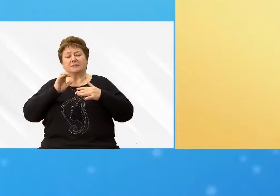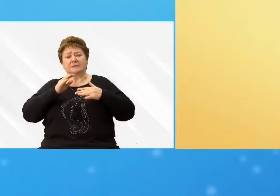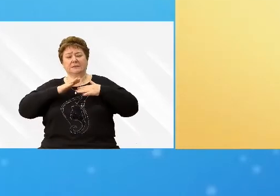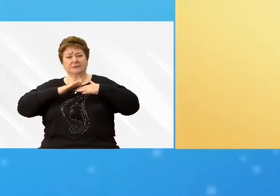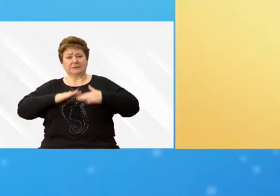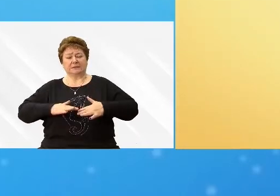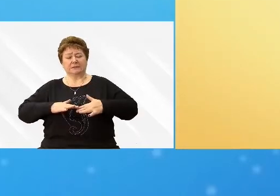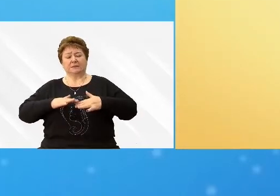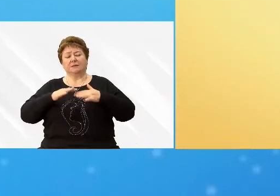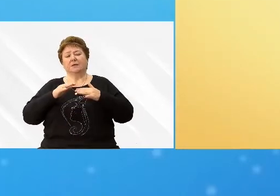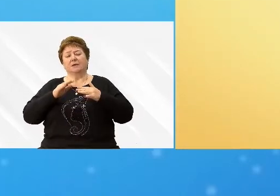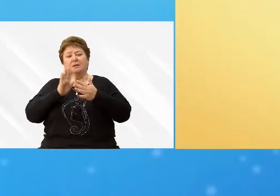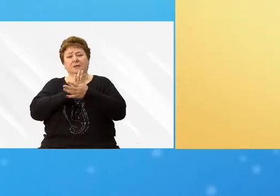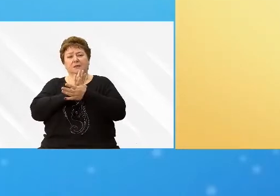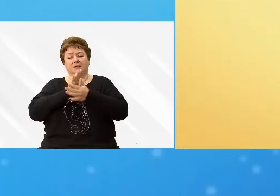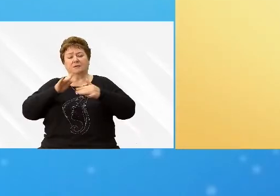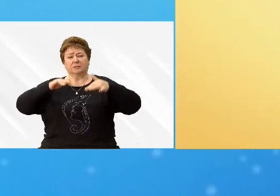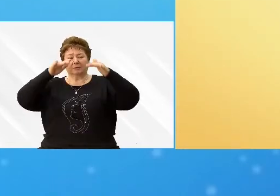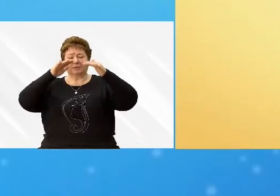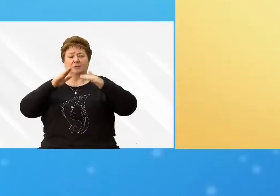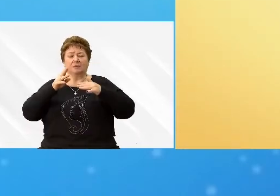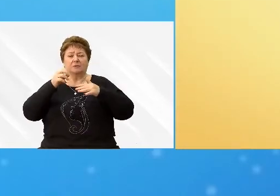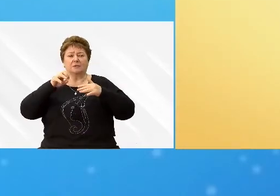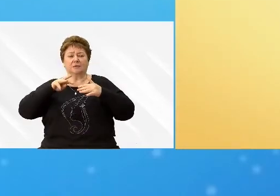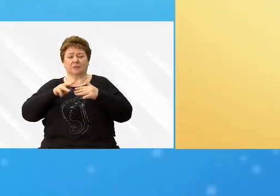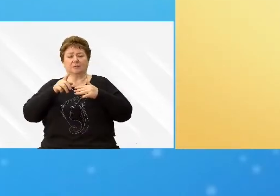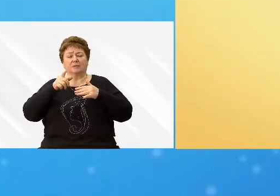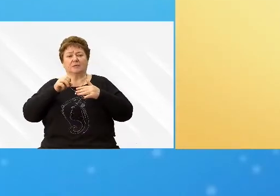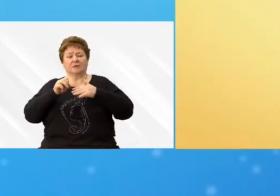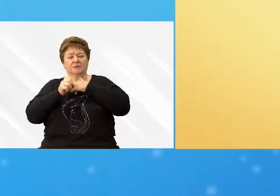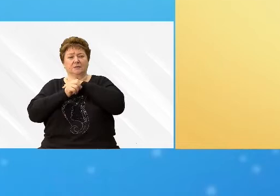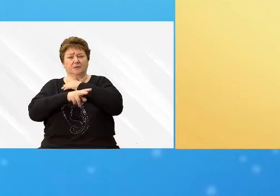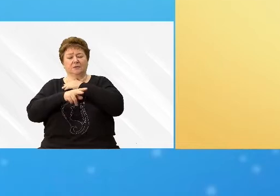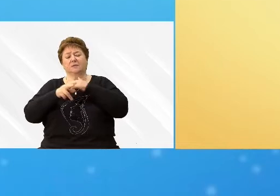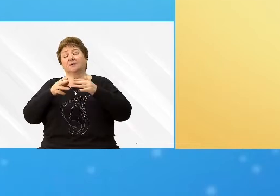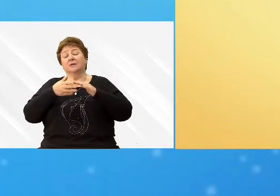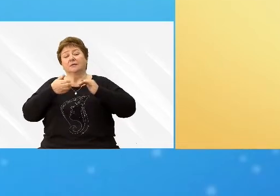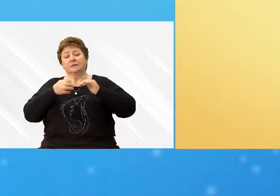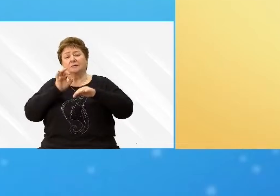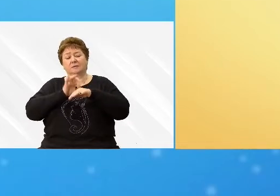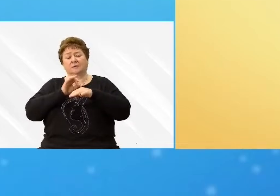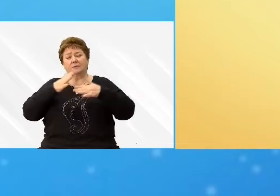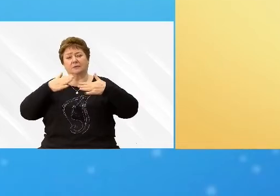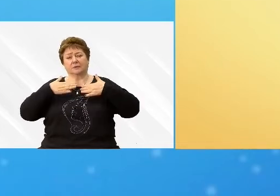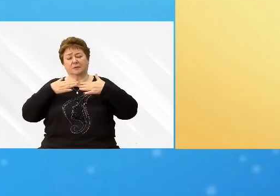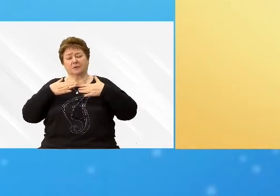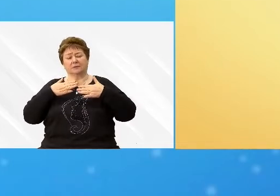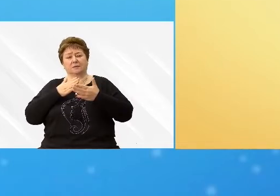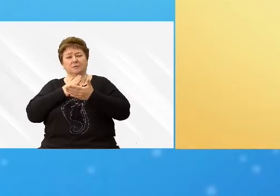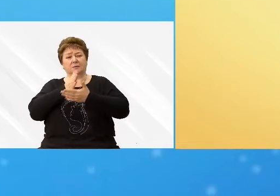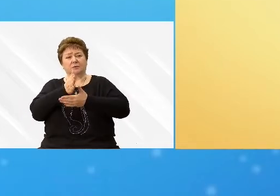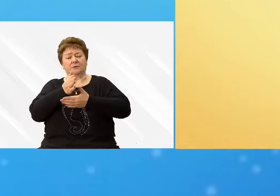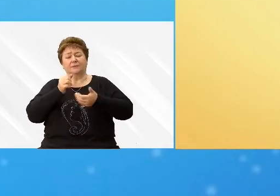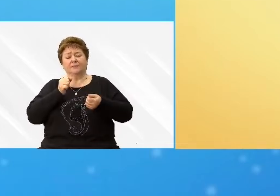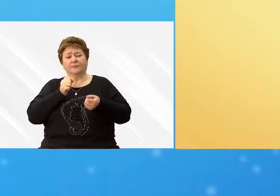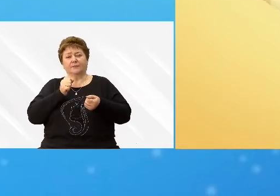загрязненный пылью дымом выхлопными газами воздух вызывает заболевание дыхательных путей